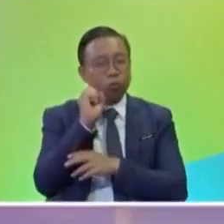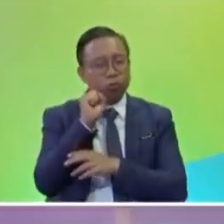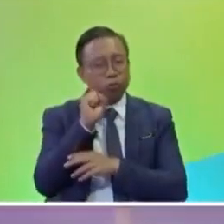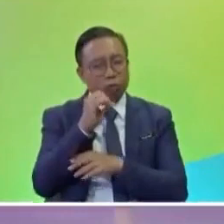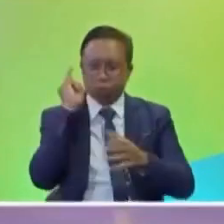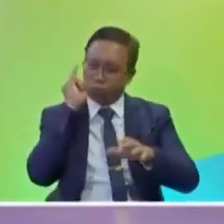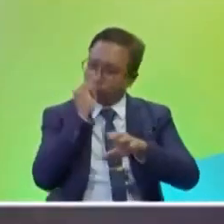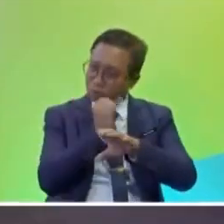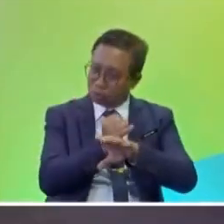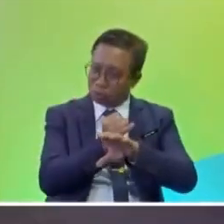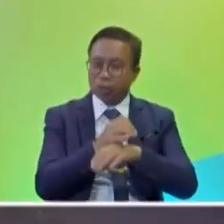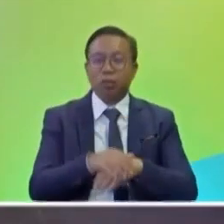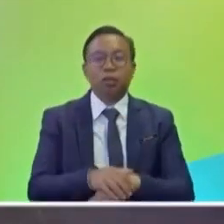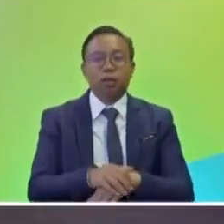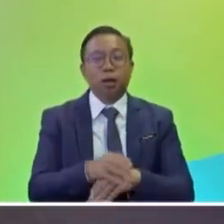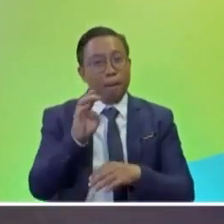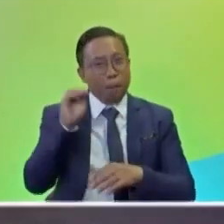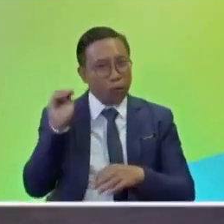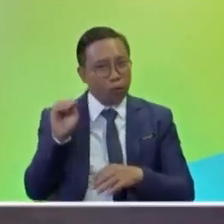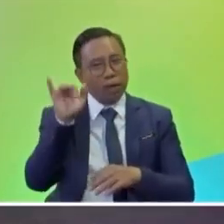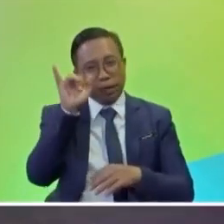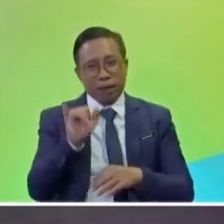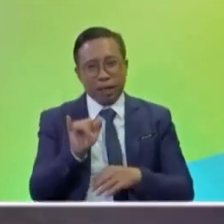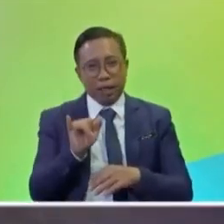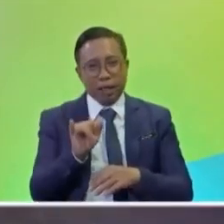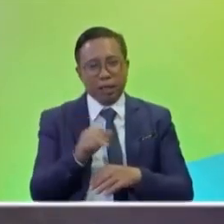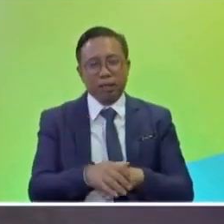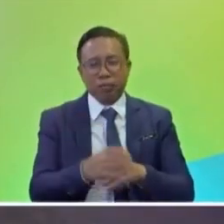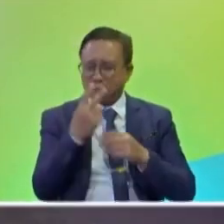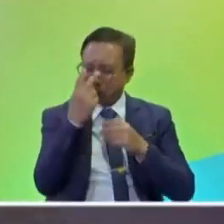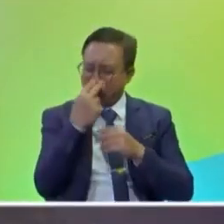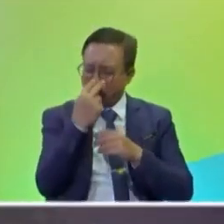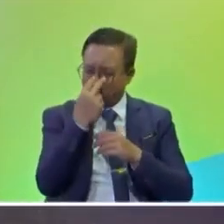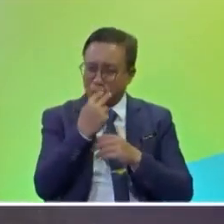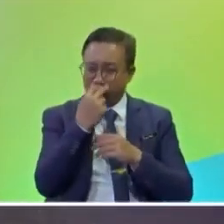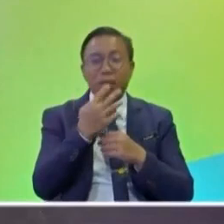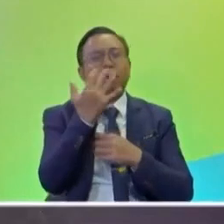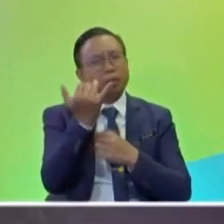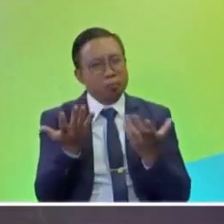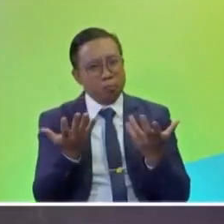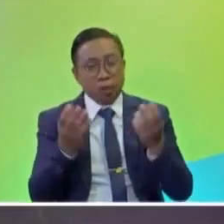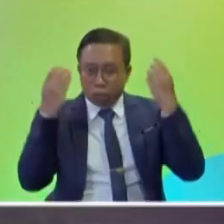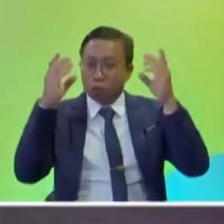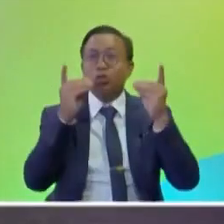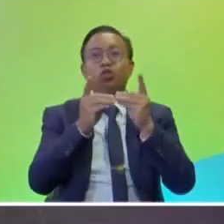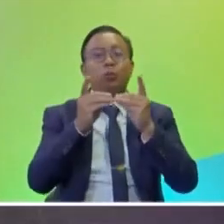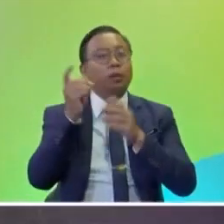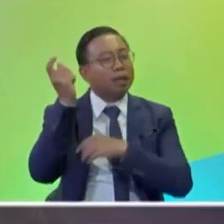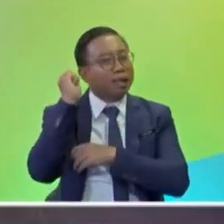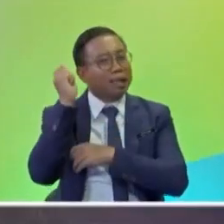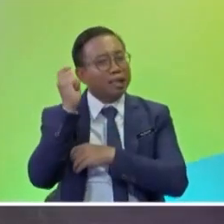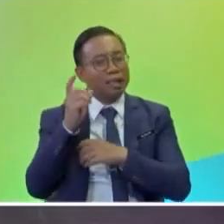dah dekat ada murid-murid yang cengih nangis tadi tu. Yang cikgu jumpa kat kantin tadi tu. Ya